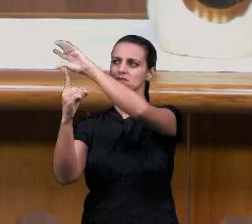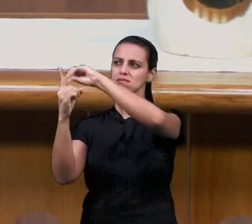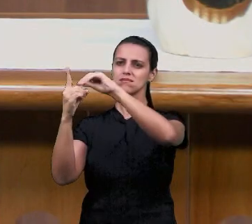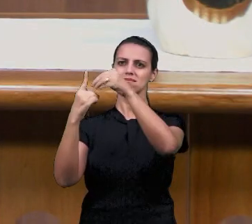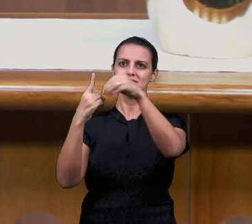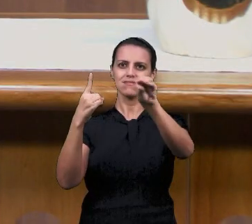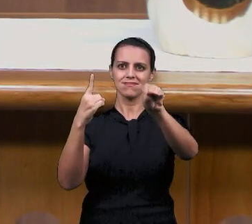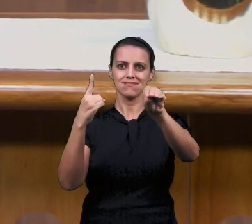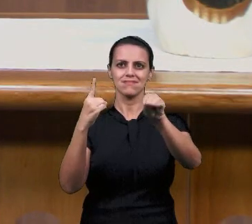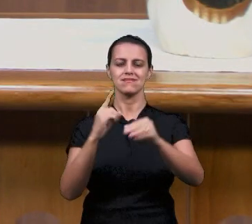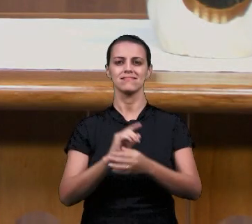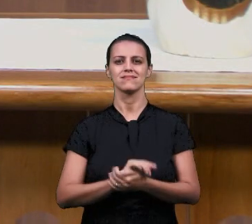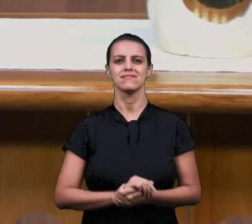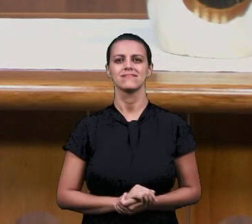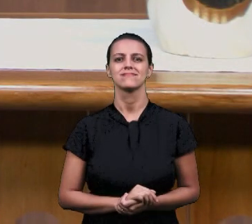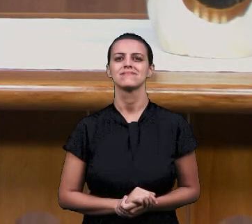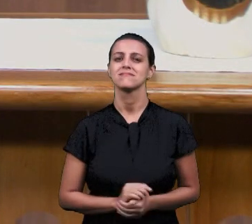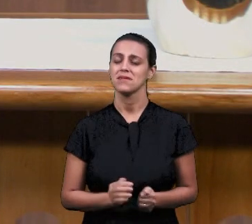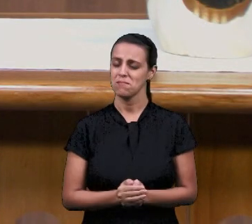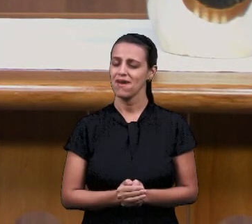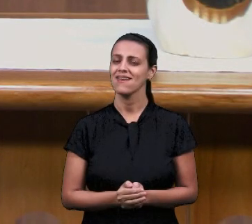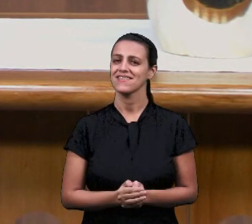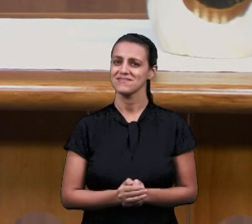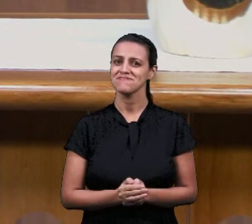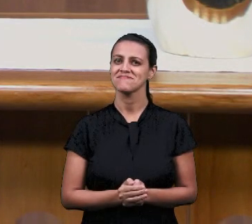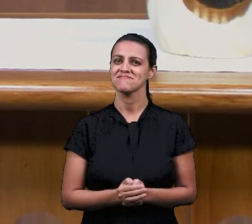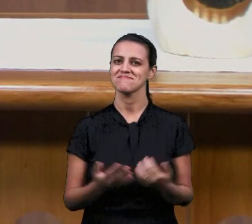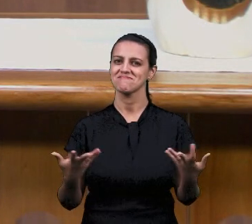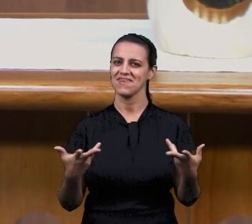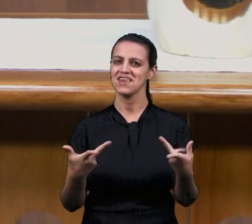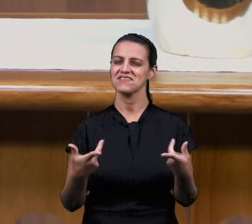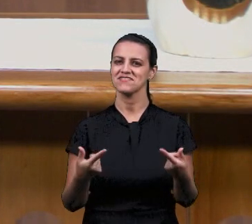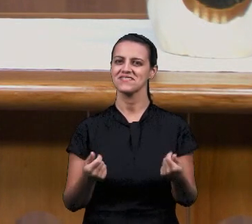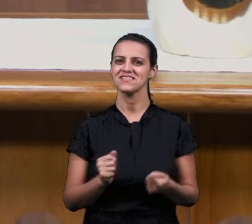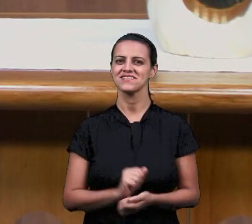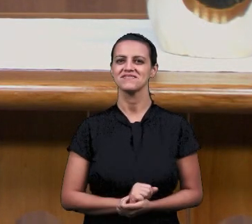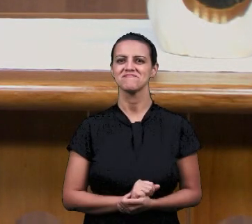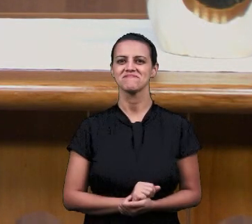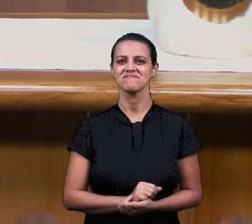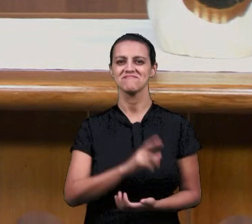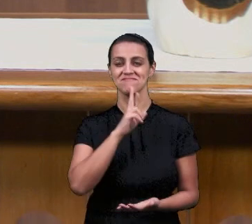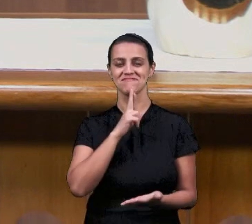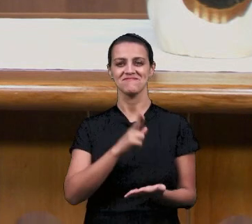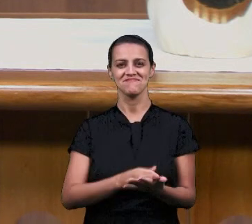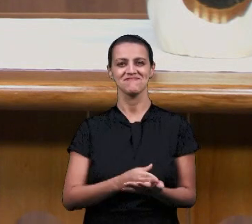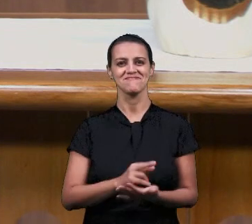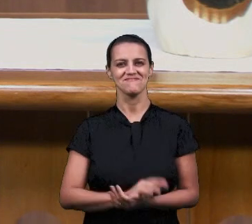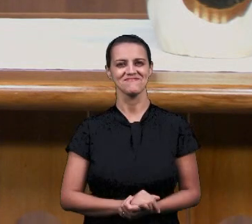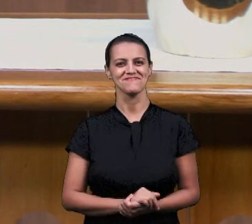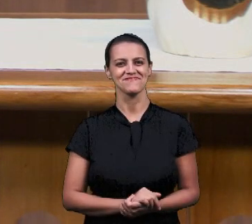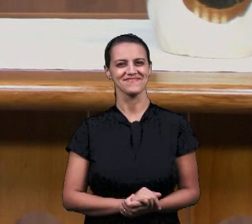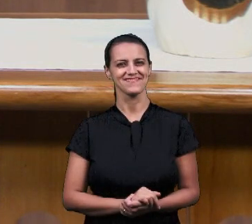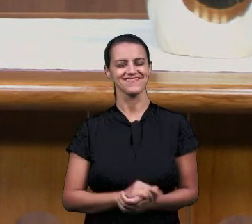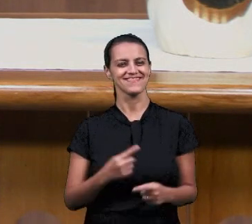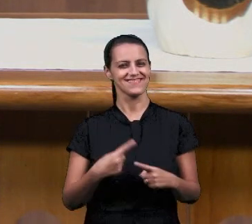hommes. Amen. Quelle merveille! La réponse de nos frères,